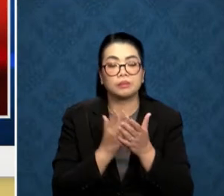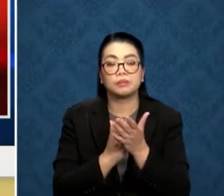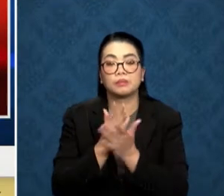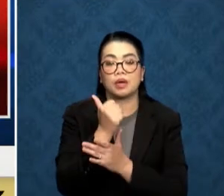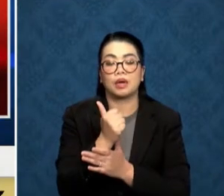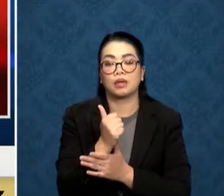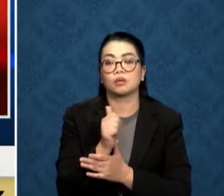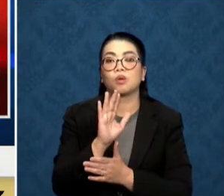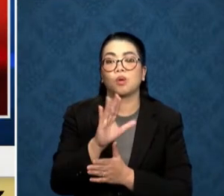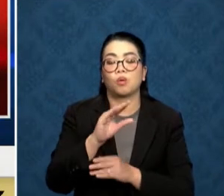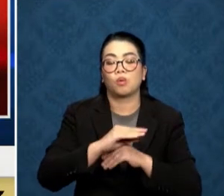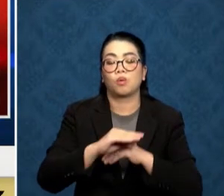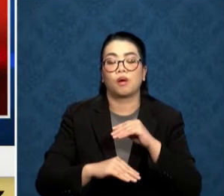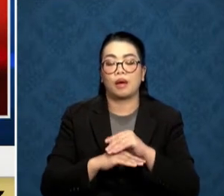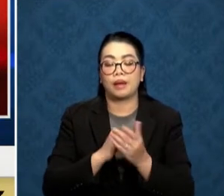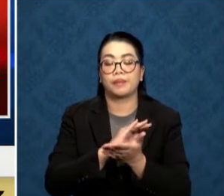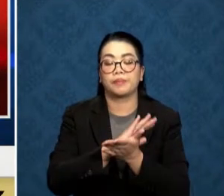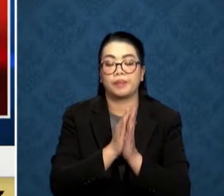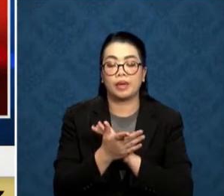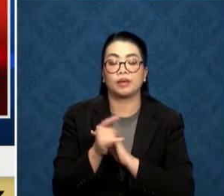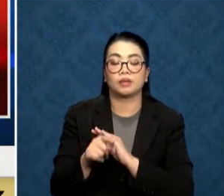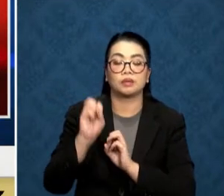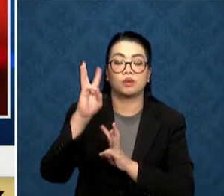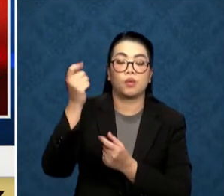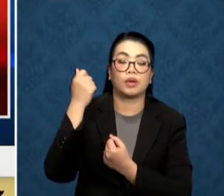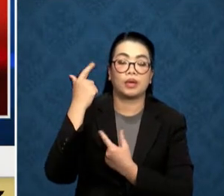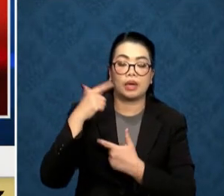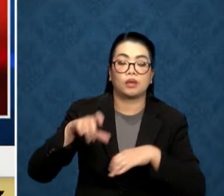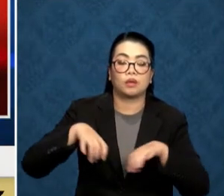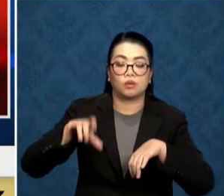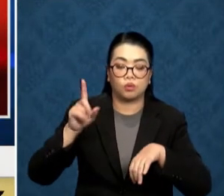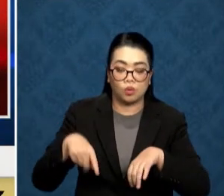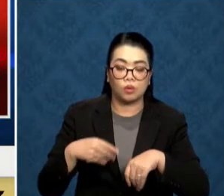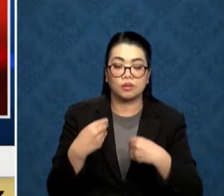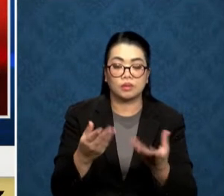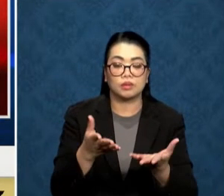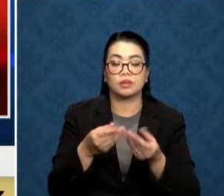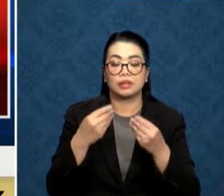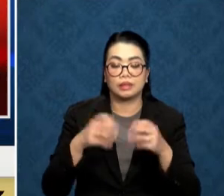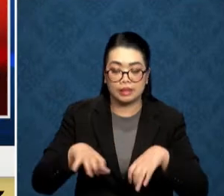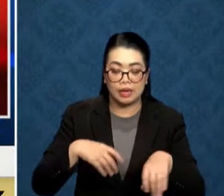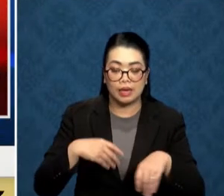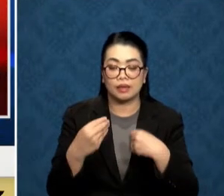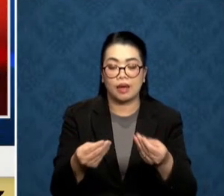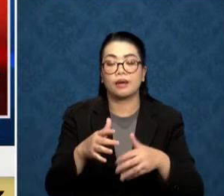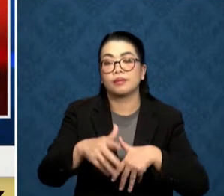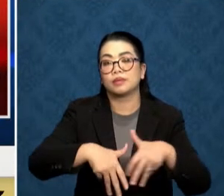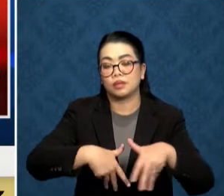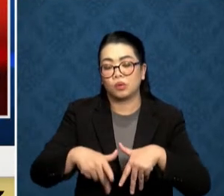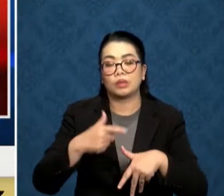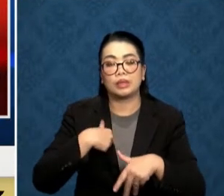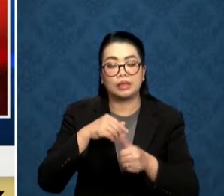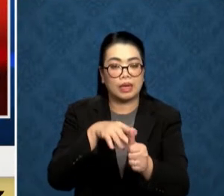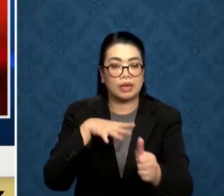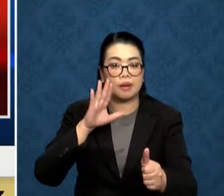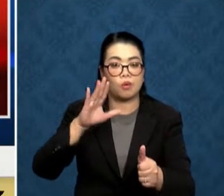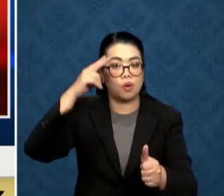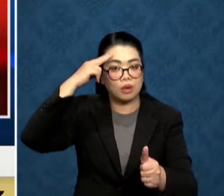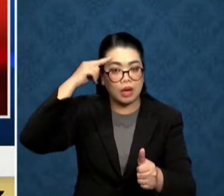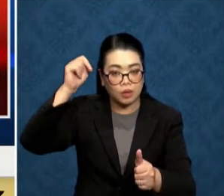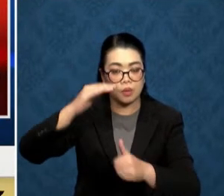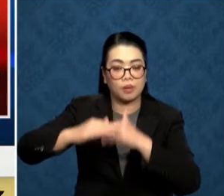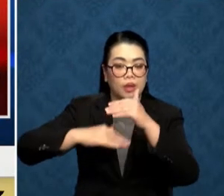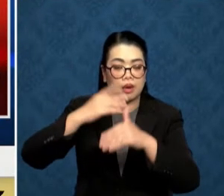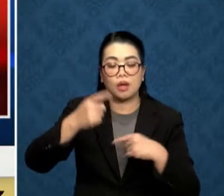นต้นของโยบายนี้และผมเชื่อครับว่าภายใต้การนำของทนยกเศษฐาจะพัฒนาโครงการนี้